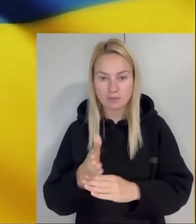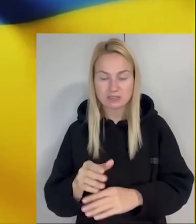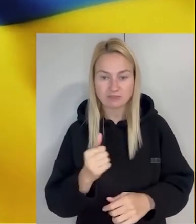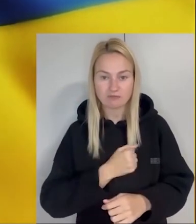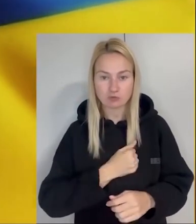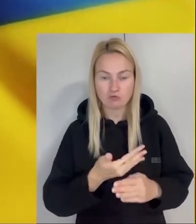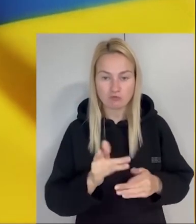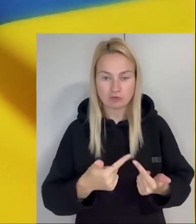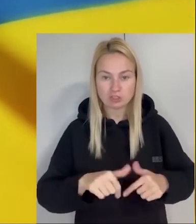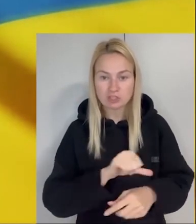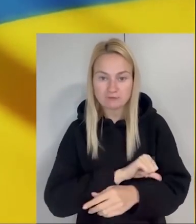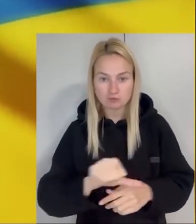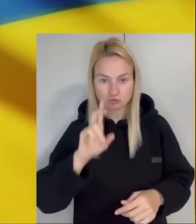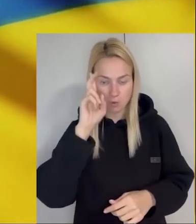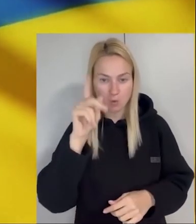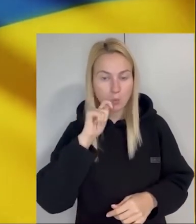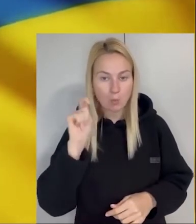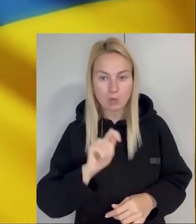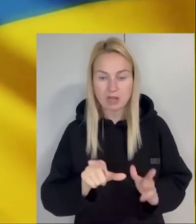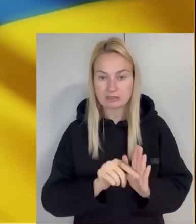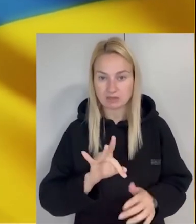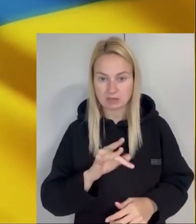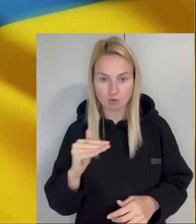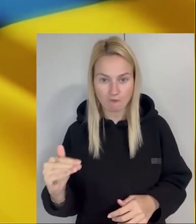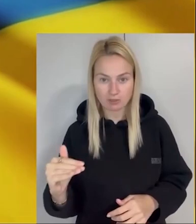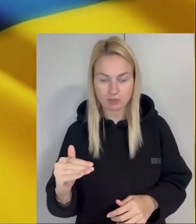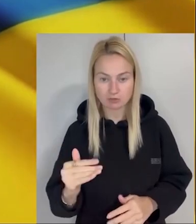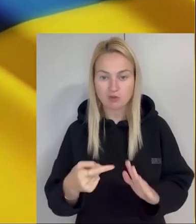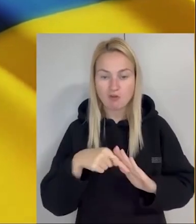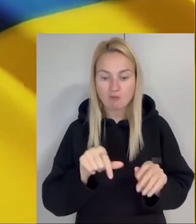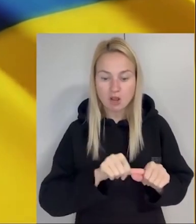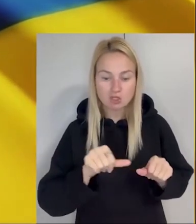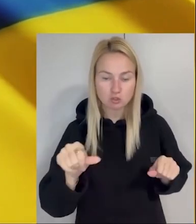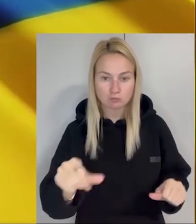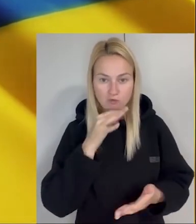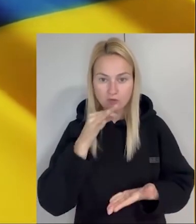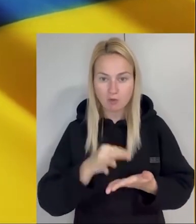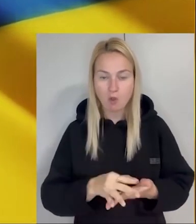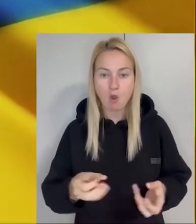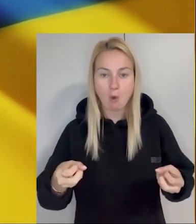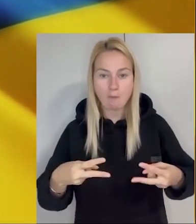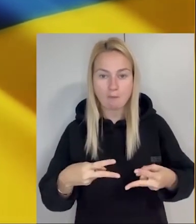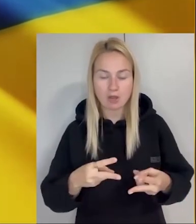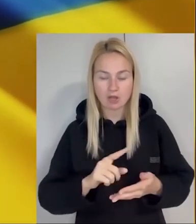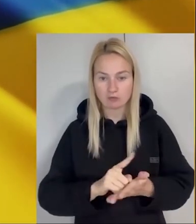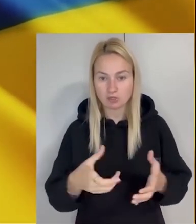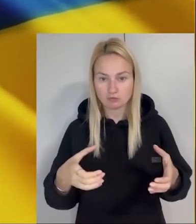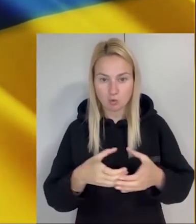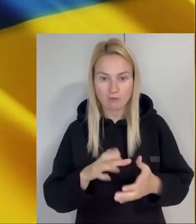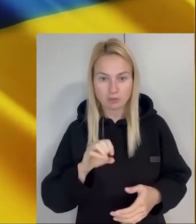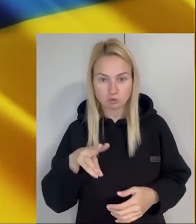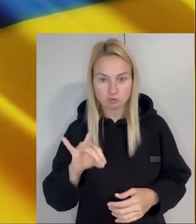частин уздовж державного кордону України з Російською Федерацією у межах смуги відповідальності оперативно-тактичного угруповання